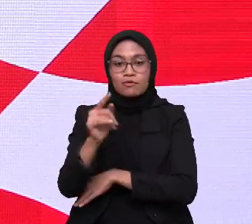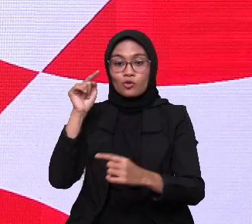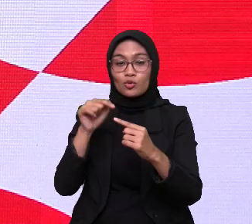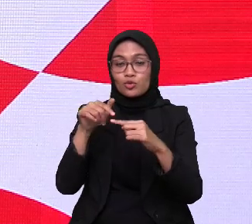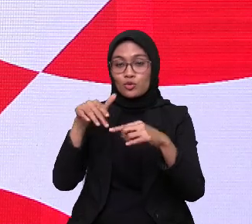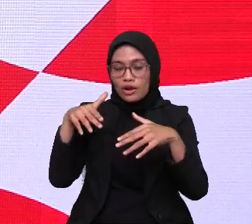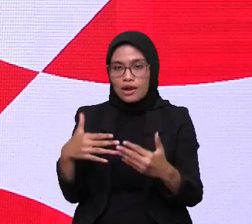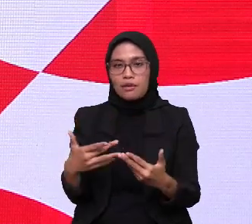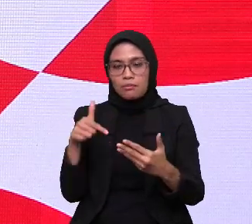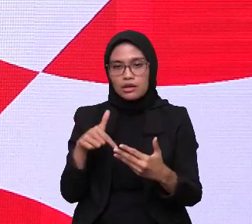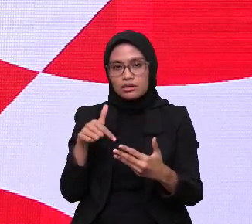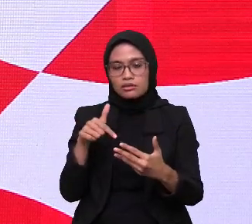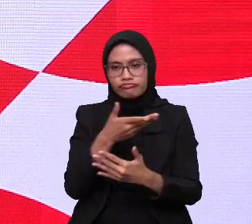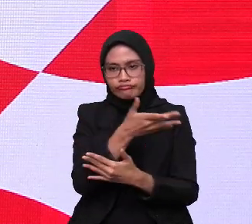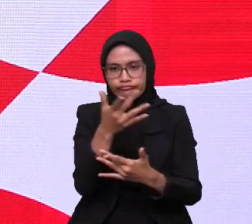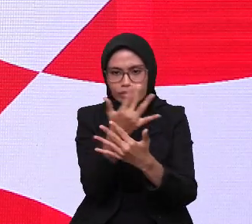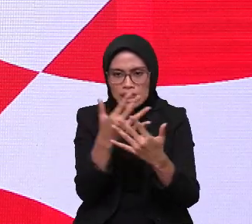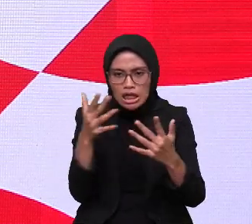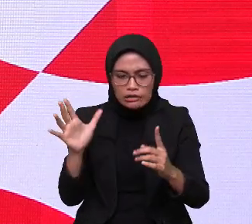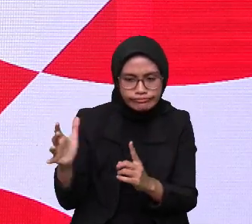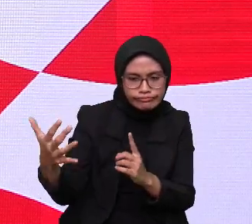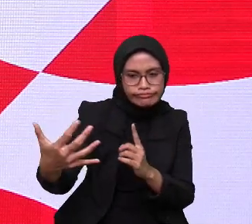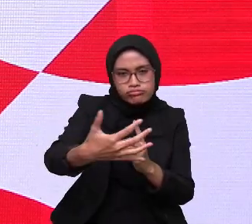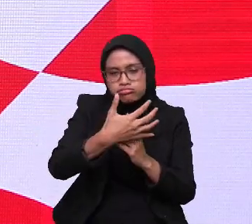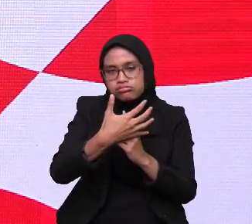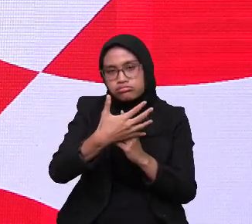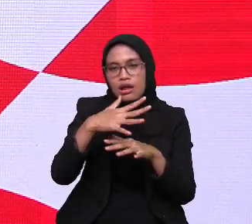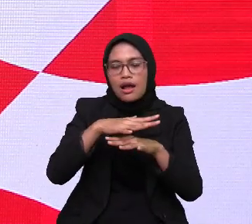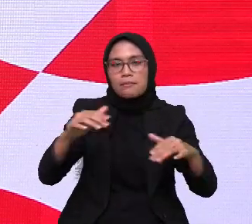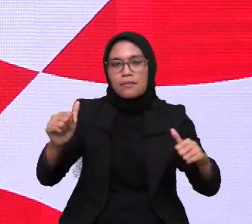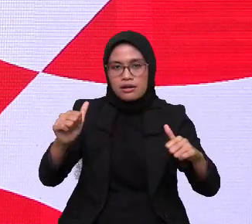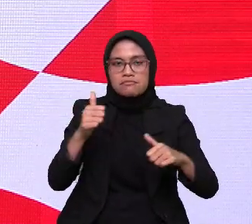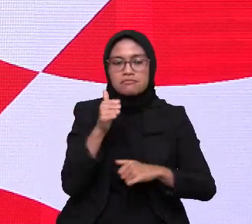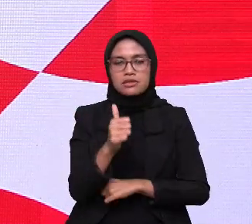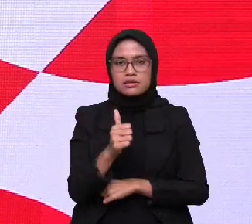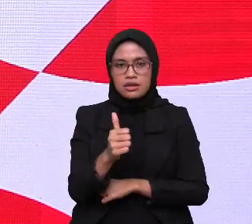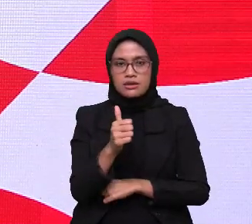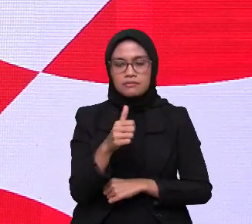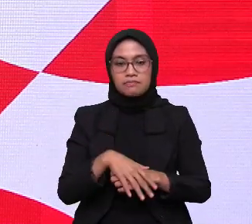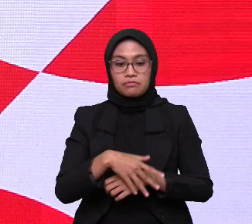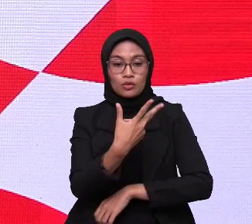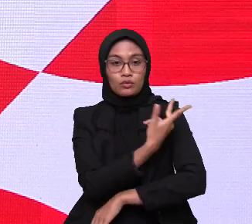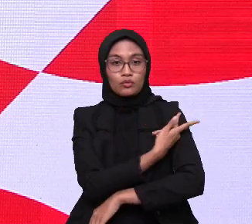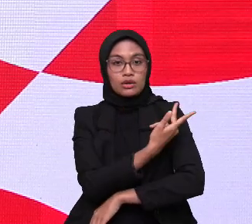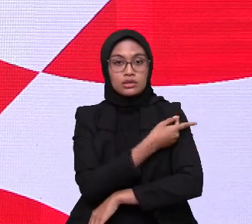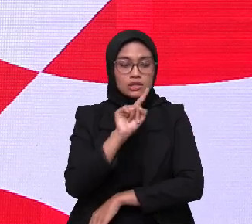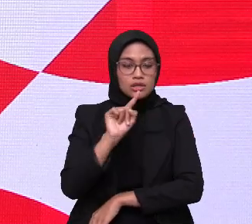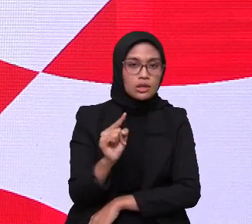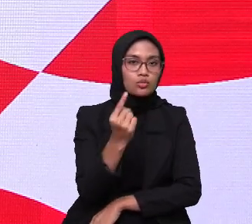optimal di tengah dinamika pandemic av19 sehingga baik vaksindo